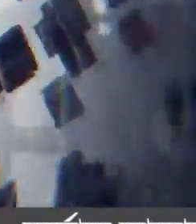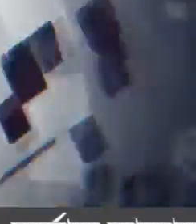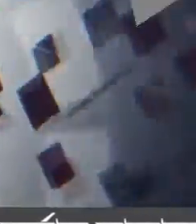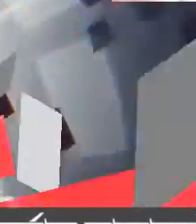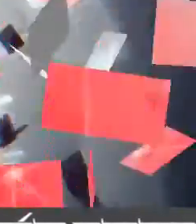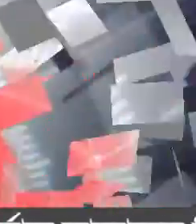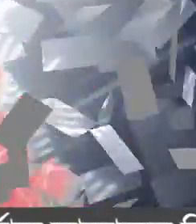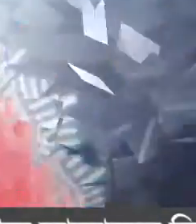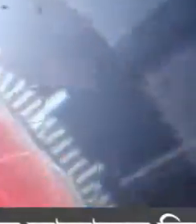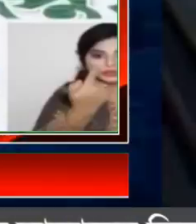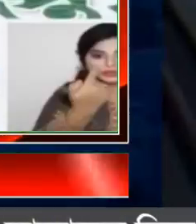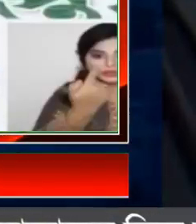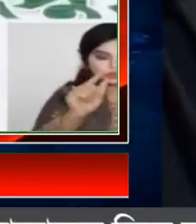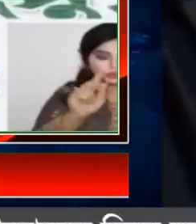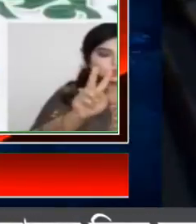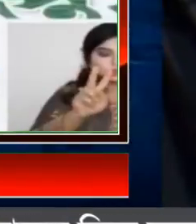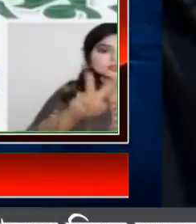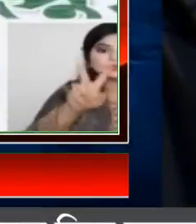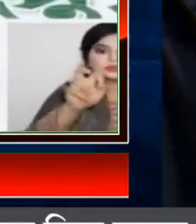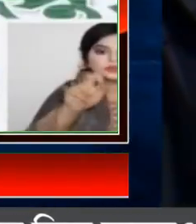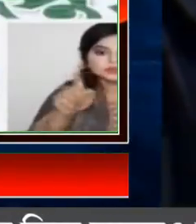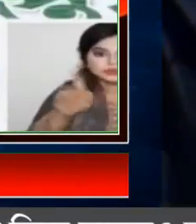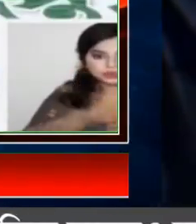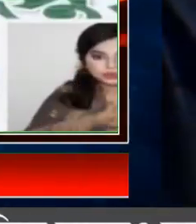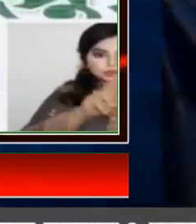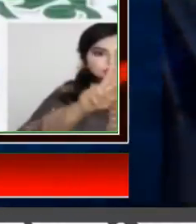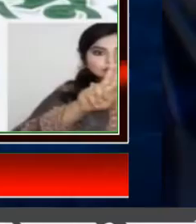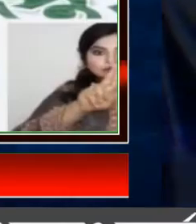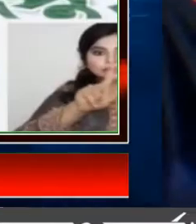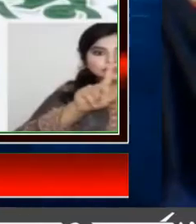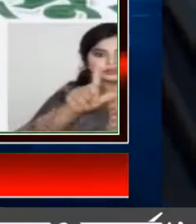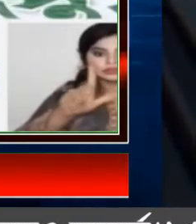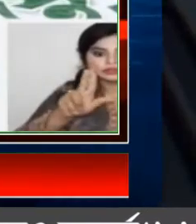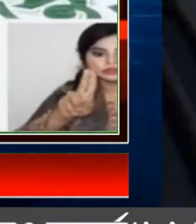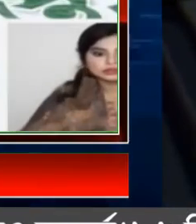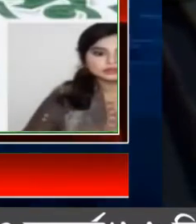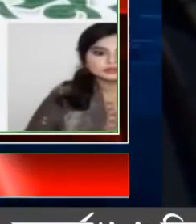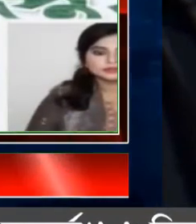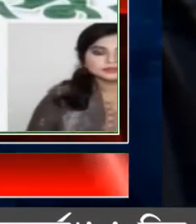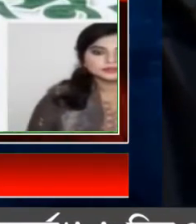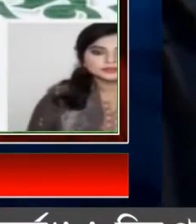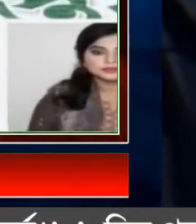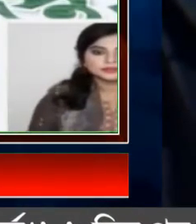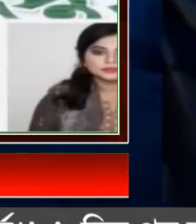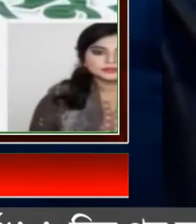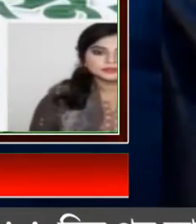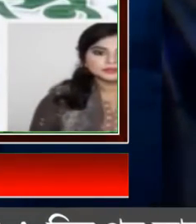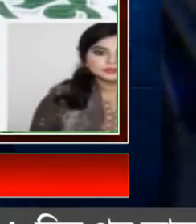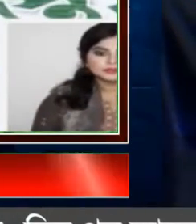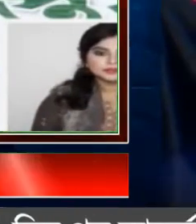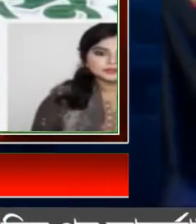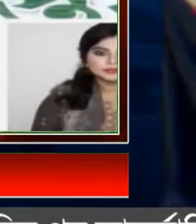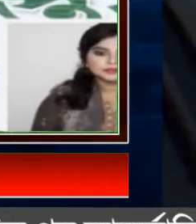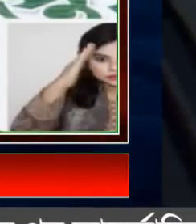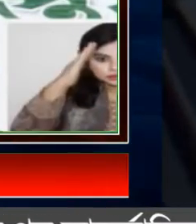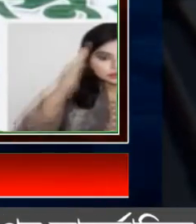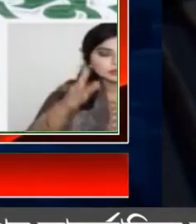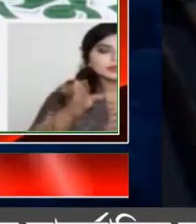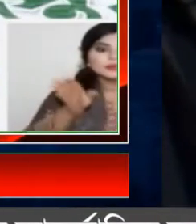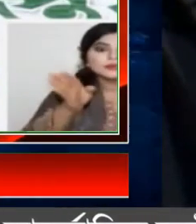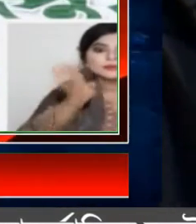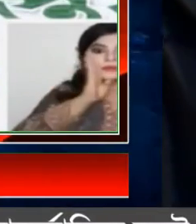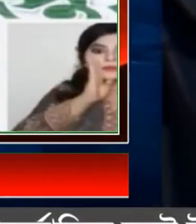দর্শক, আমন্ত্রণ জানাচ্ছি সিটিজি ক্রাইম টিভির রাতের সংবাদে। আপনাদের সাথে আছি আমি তাহমিনা শারমিন। শুরুতেই সংবাদ শিরোনাম।